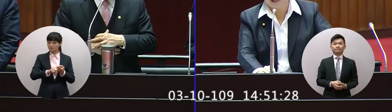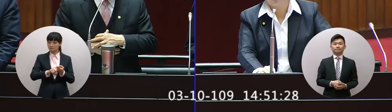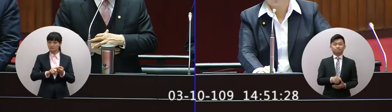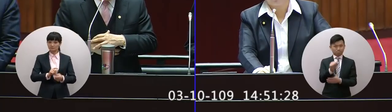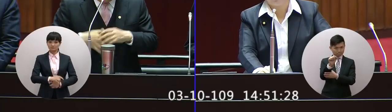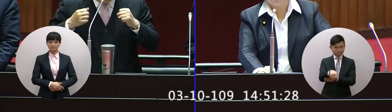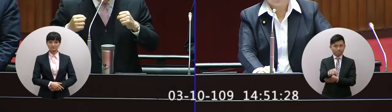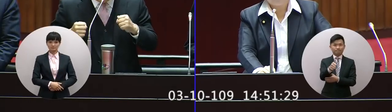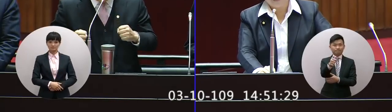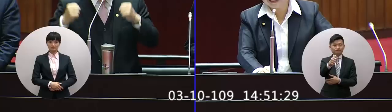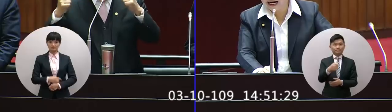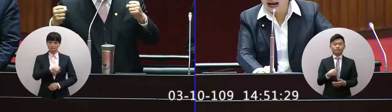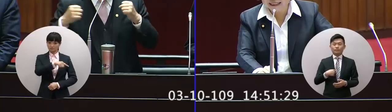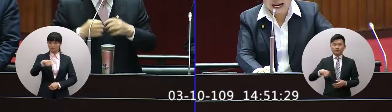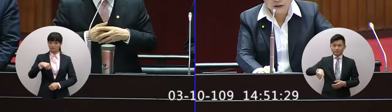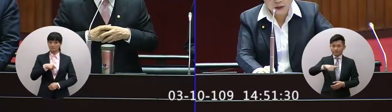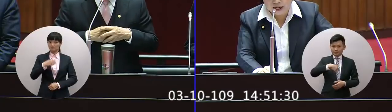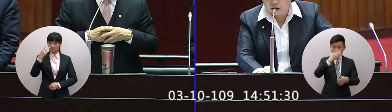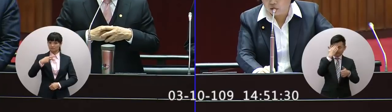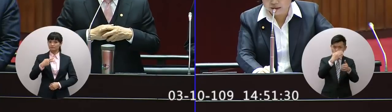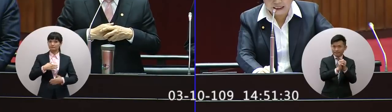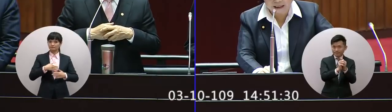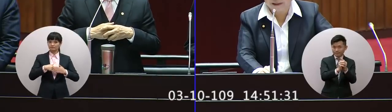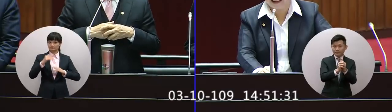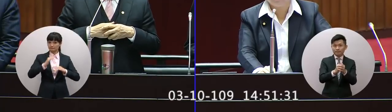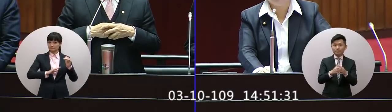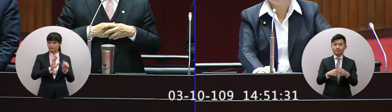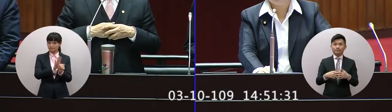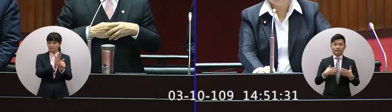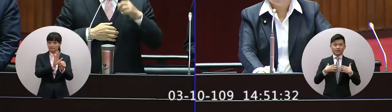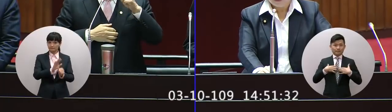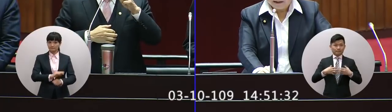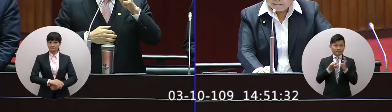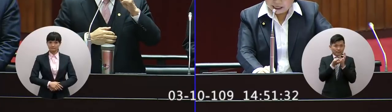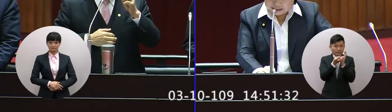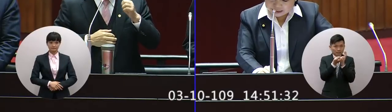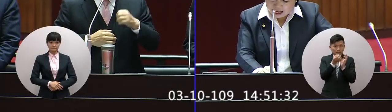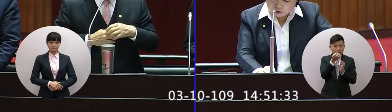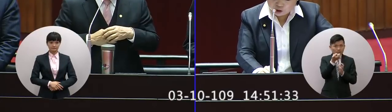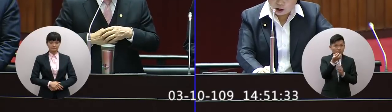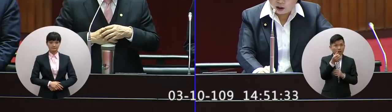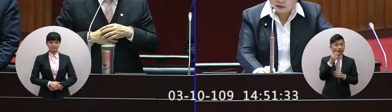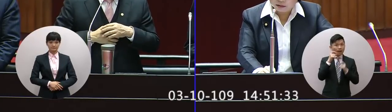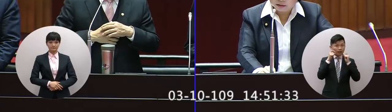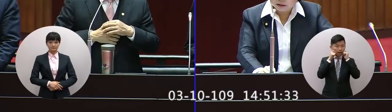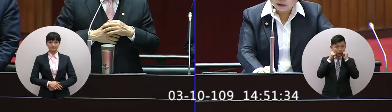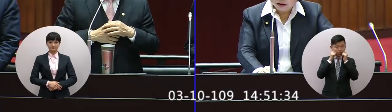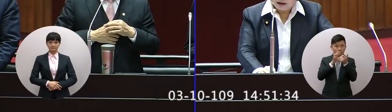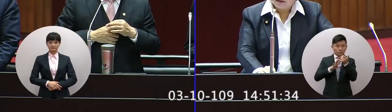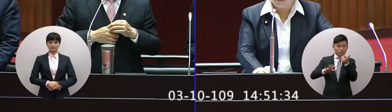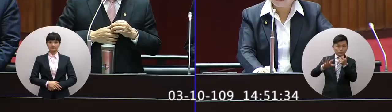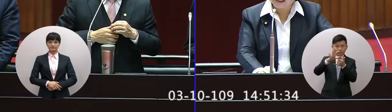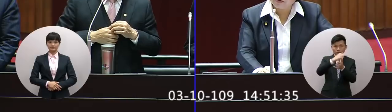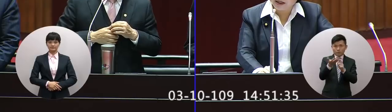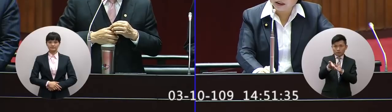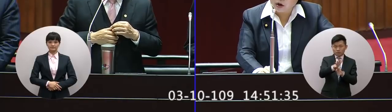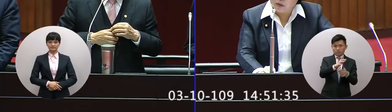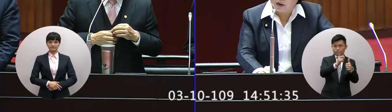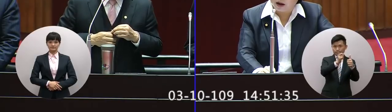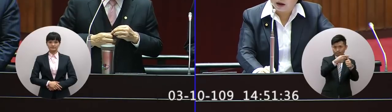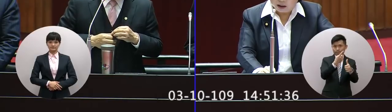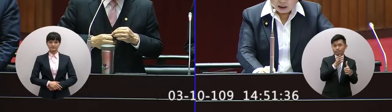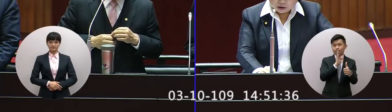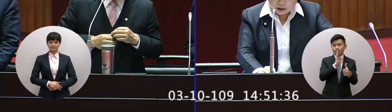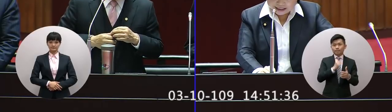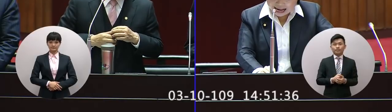们要来拜托。 那我们更 加来占全国第一名。 我们 本席要求，我们针对于